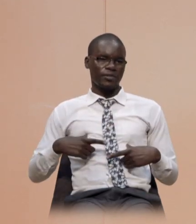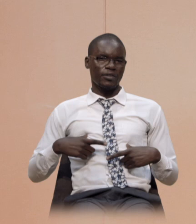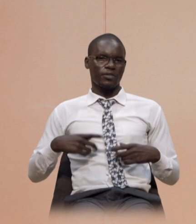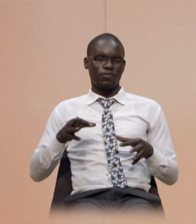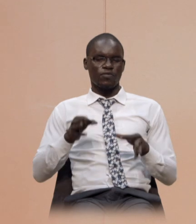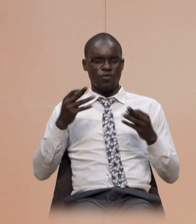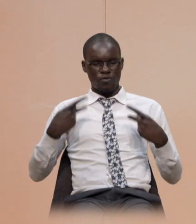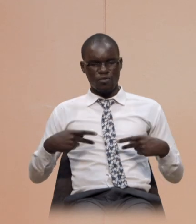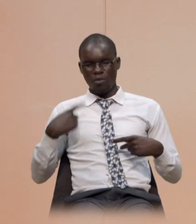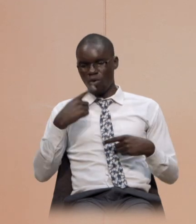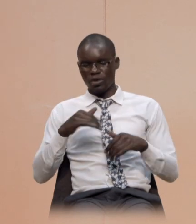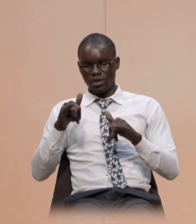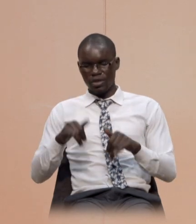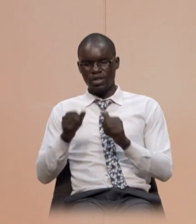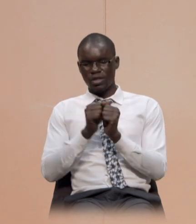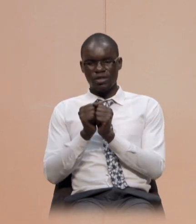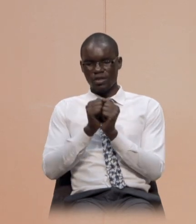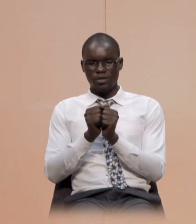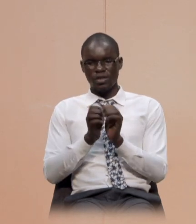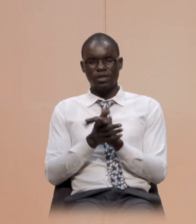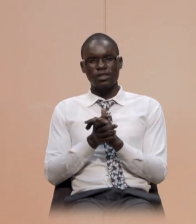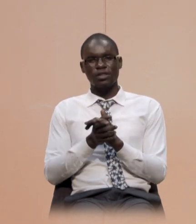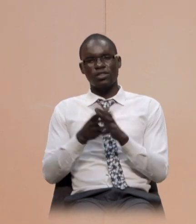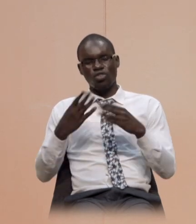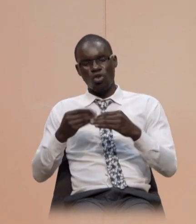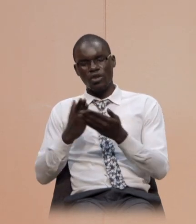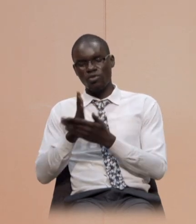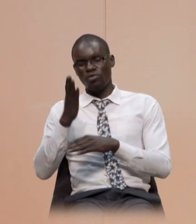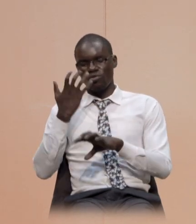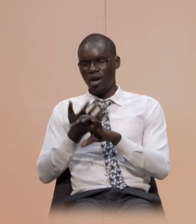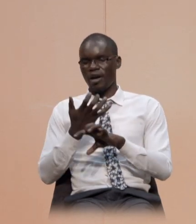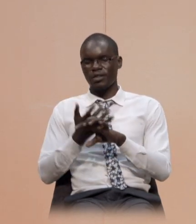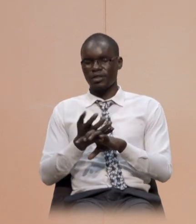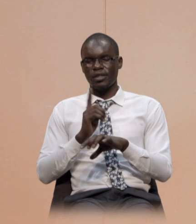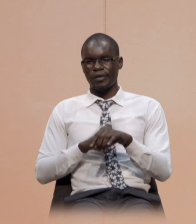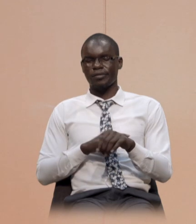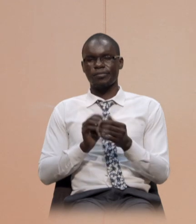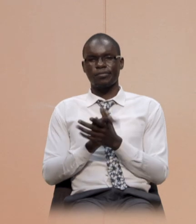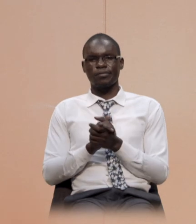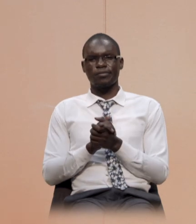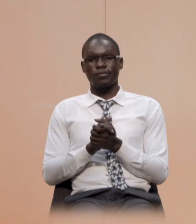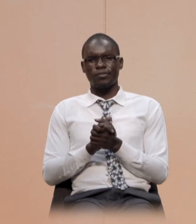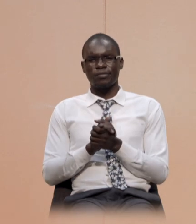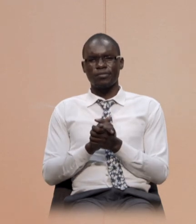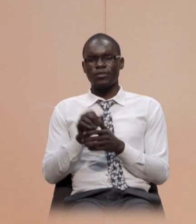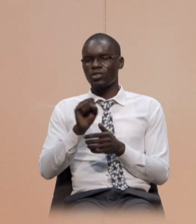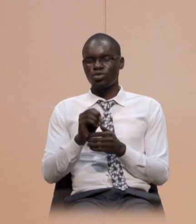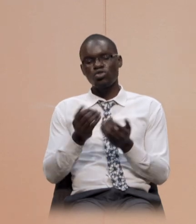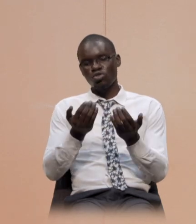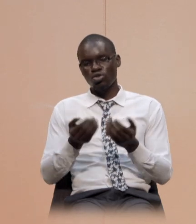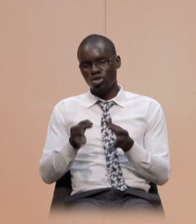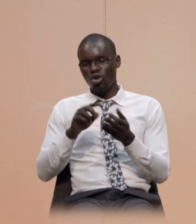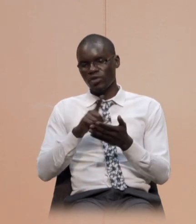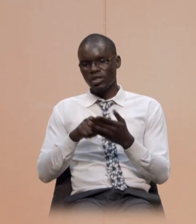wanaishi pa, moja akiwa mzazi wanapitia mambo mengi. Na kwa hivyo mahitaji ya hawa